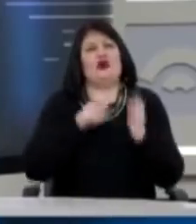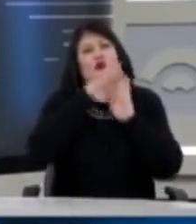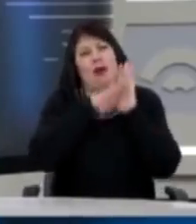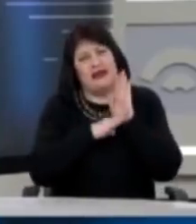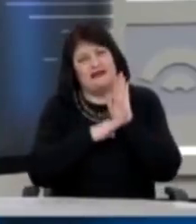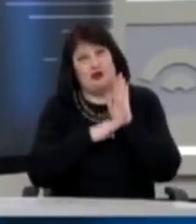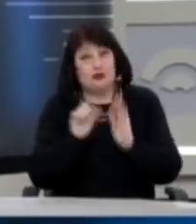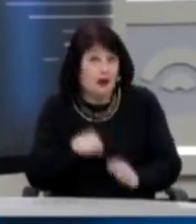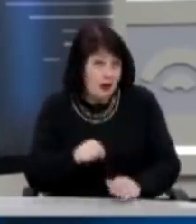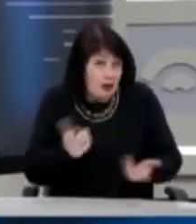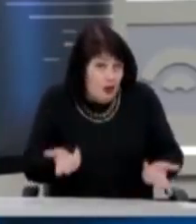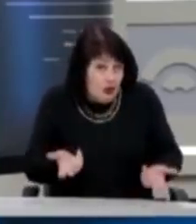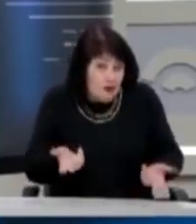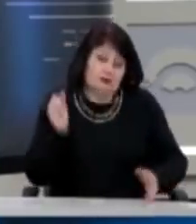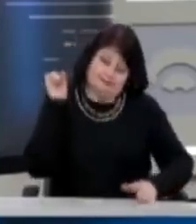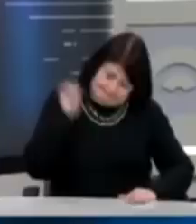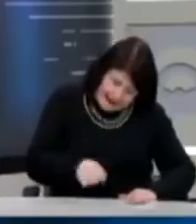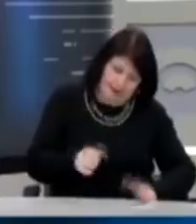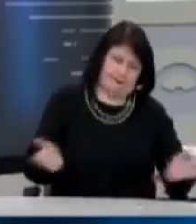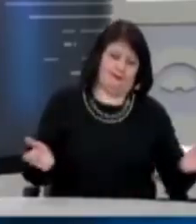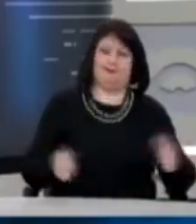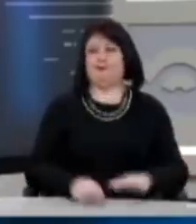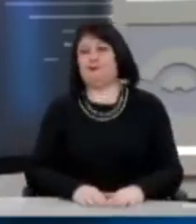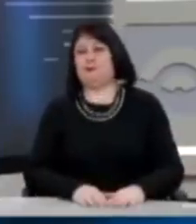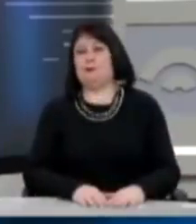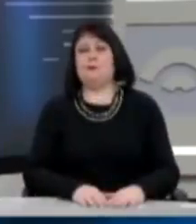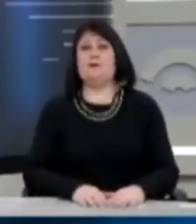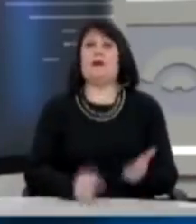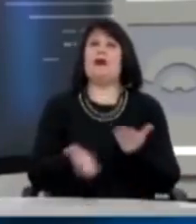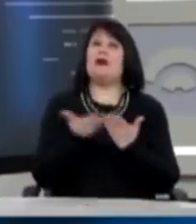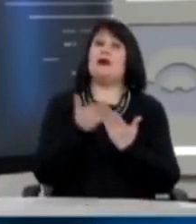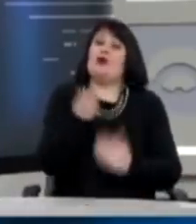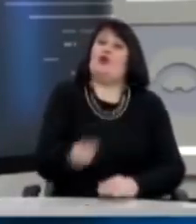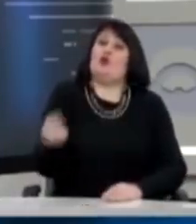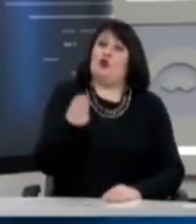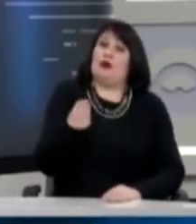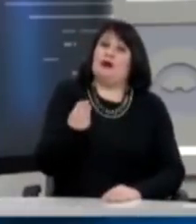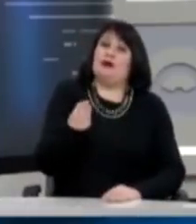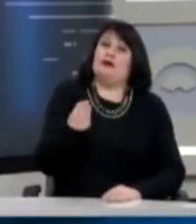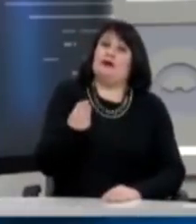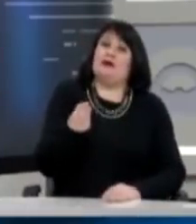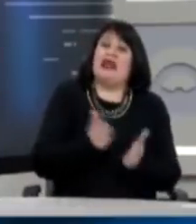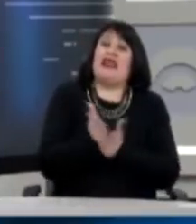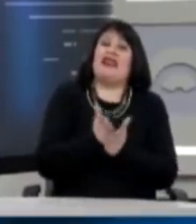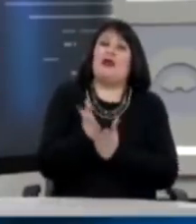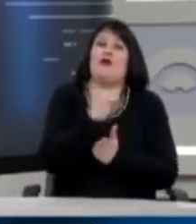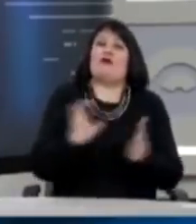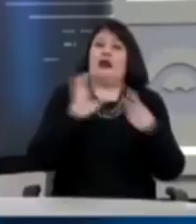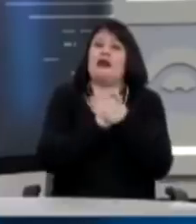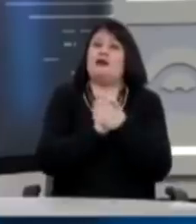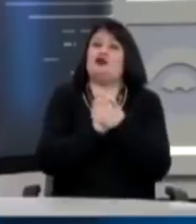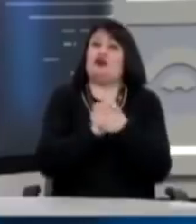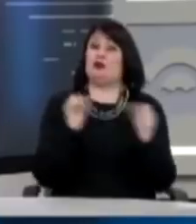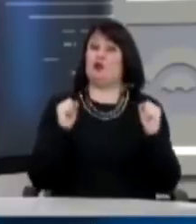Ναι ή όχι? Ναι. Ενισχύθηκε ακόμα περισσότερο η ισχύ του δικαίου της Ευρωπαϊκής